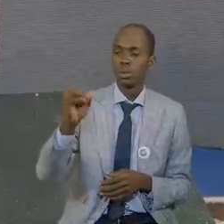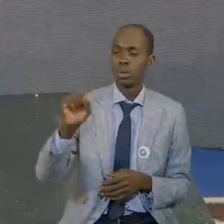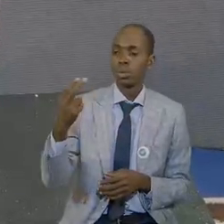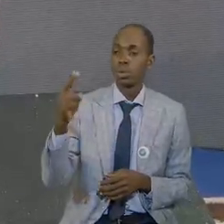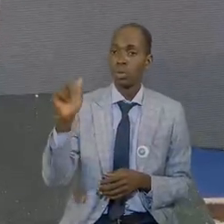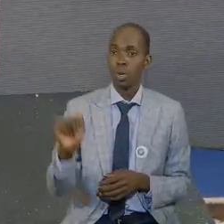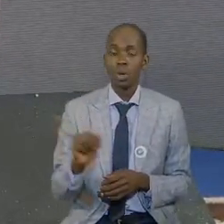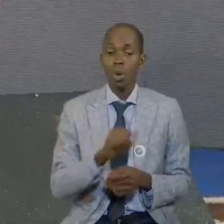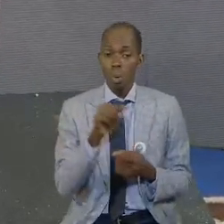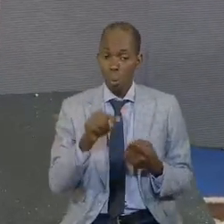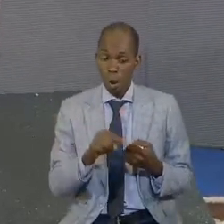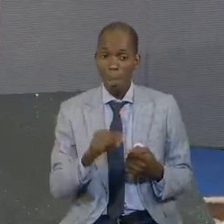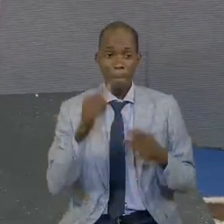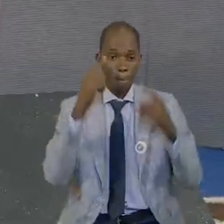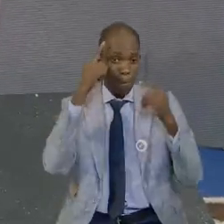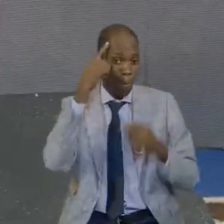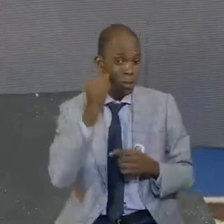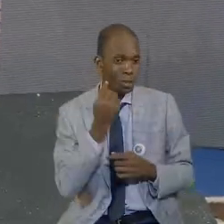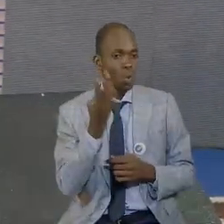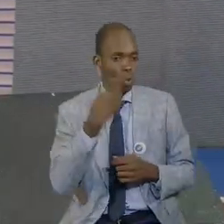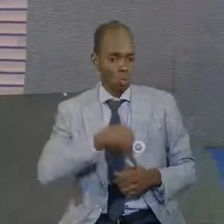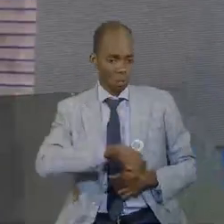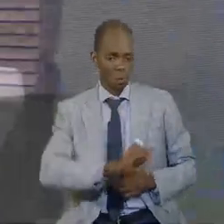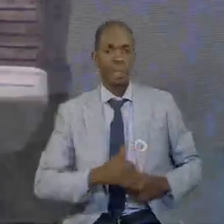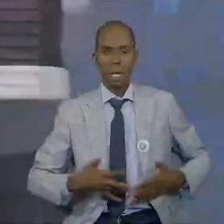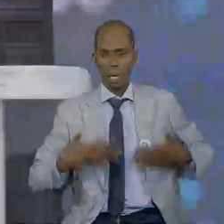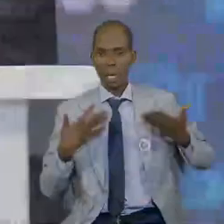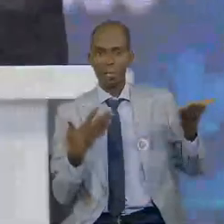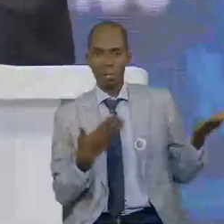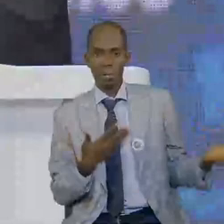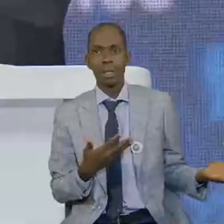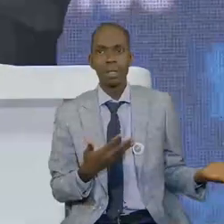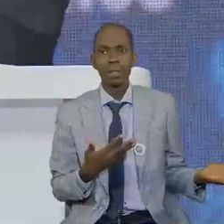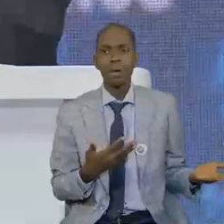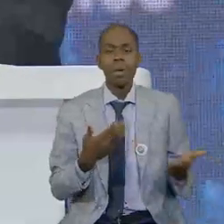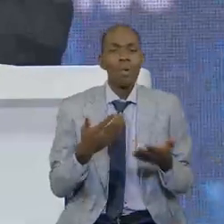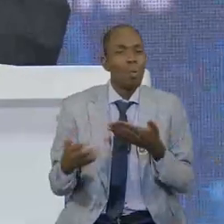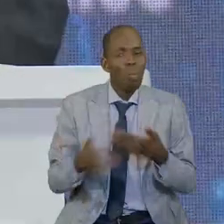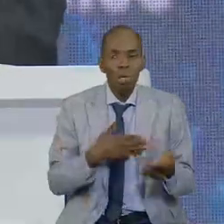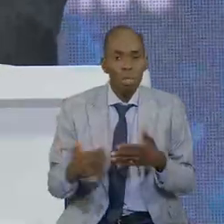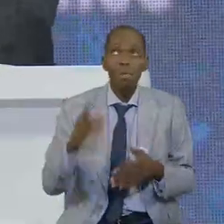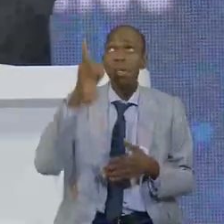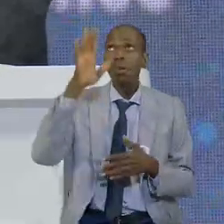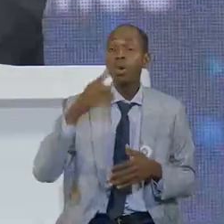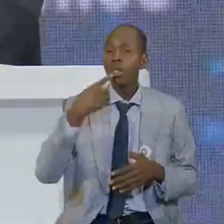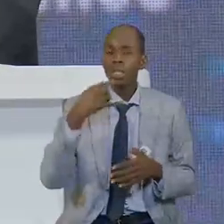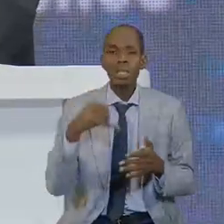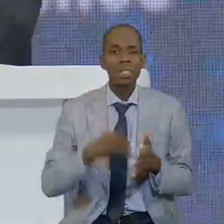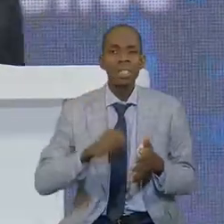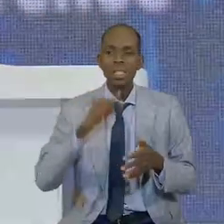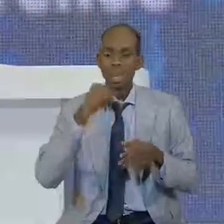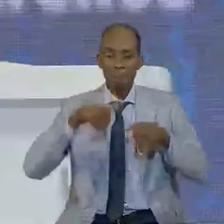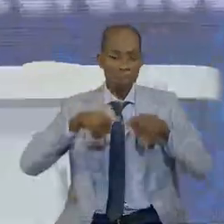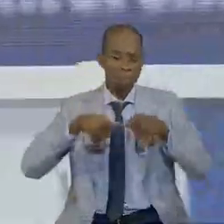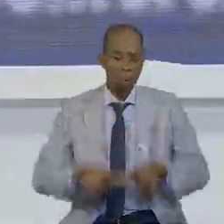was still alive. Il a dit cela à Josué pendant que Moïse était encore vivant. Whatever God says is permanent. Tout ce que Dieu dit est